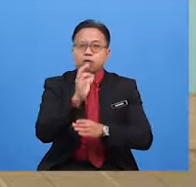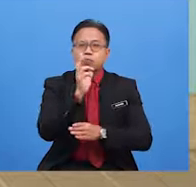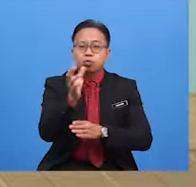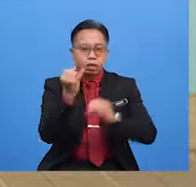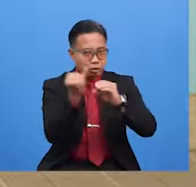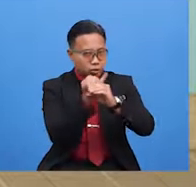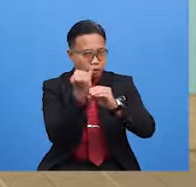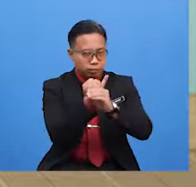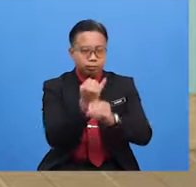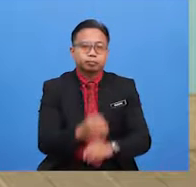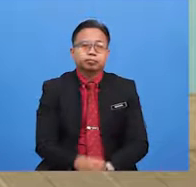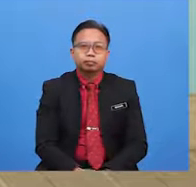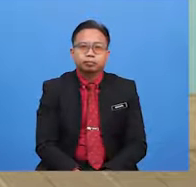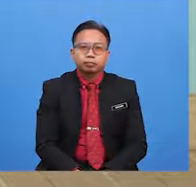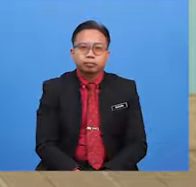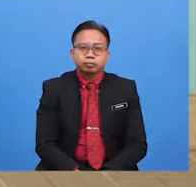jirin?